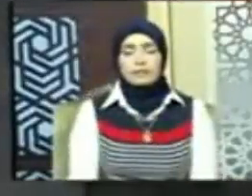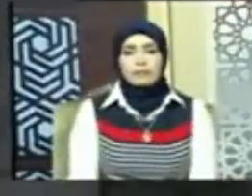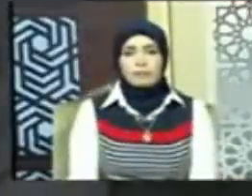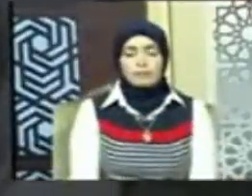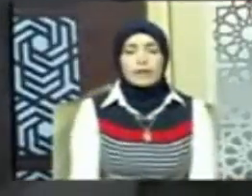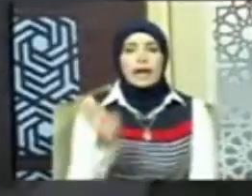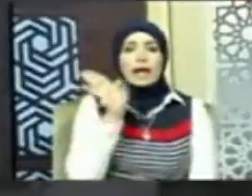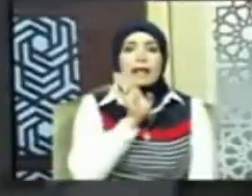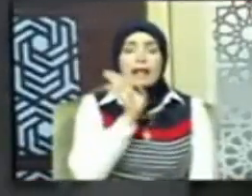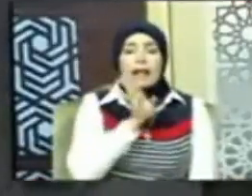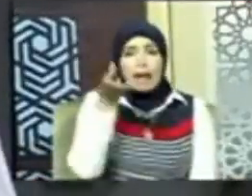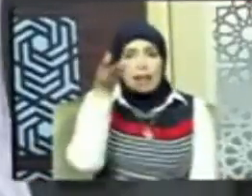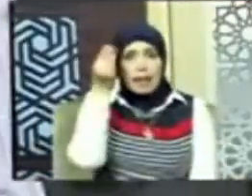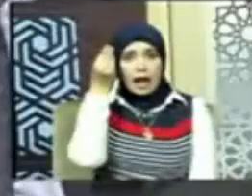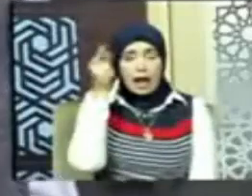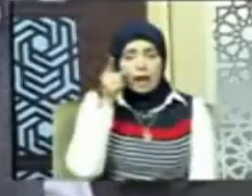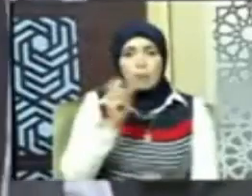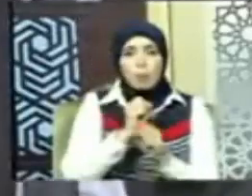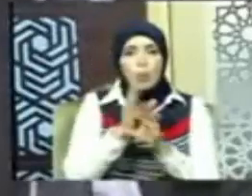فالعلم المطلق